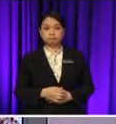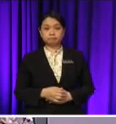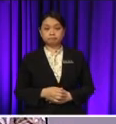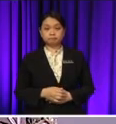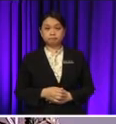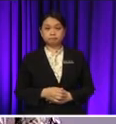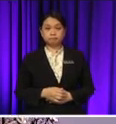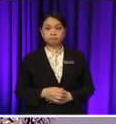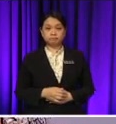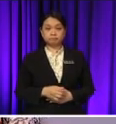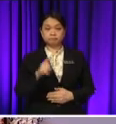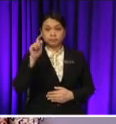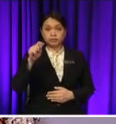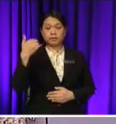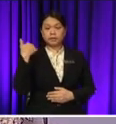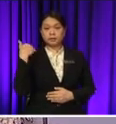pengimbang